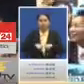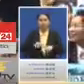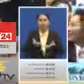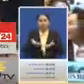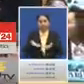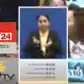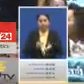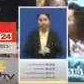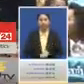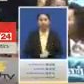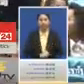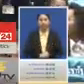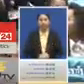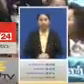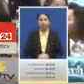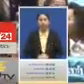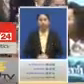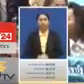ฉัย